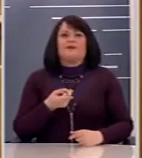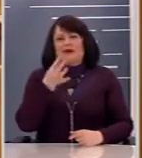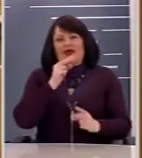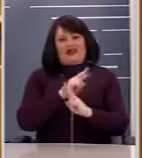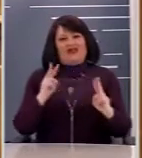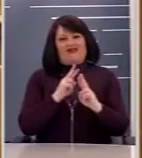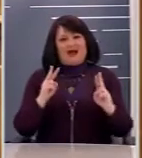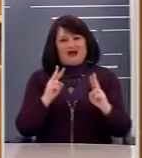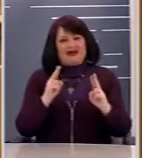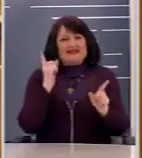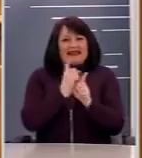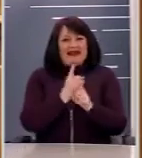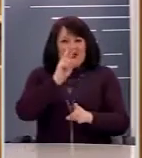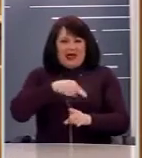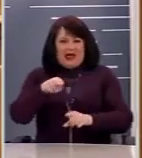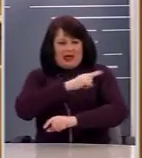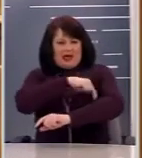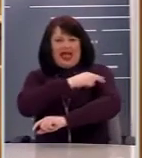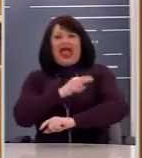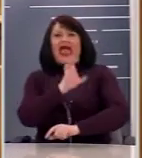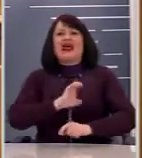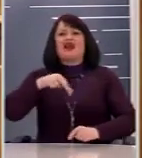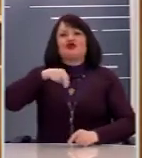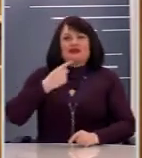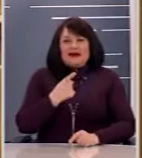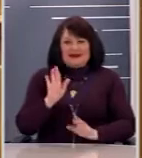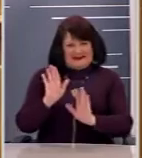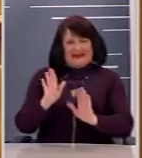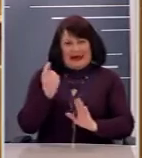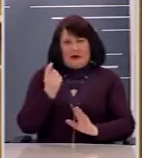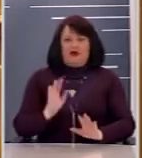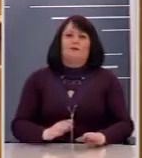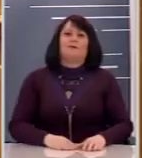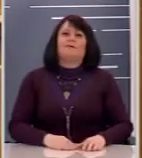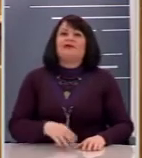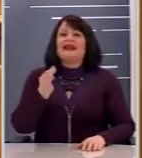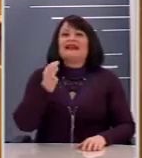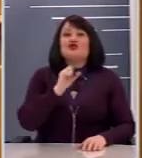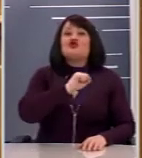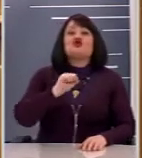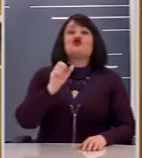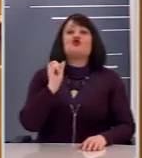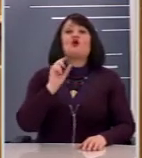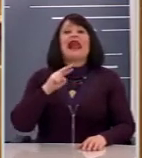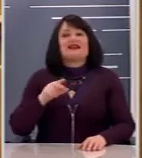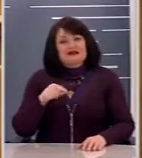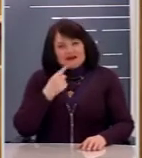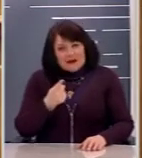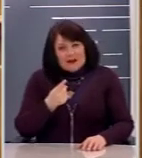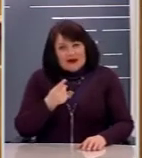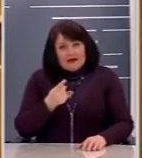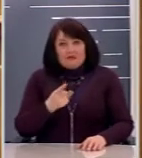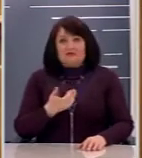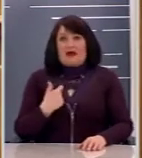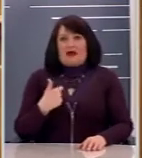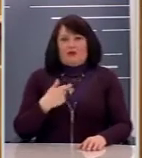διαφάνειας, ειδικά για το Ρίκος Δινάν, είπε τα εξής, την ανοχή σας κύριε Πρόεδρε. Είπε ο Σούρλας, δεν φανταζόμουν ποτέ